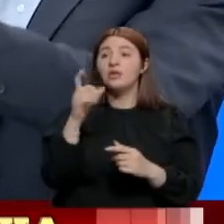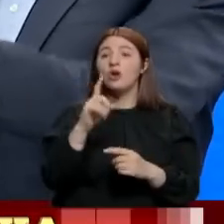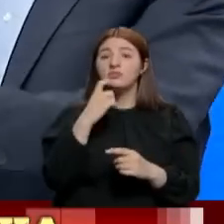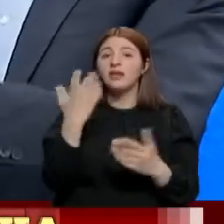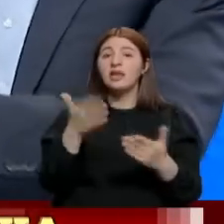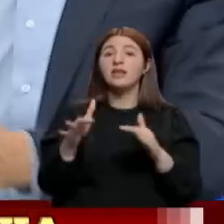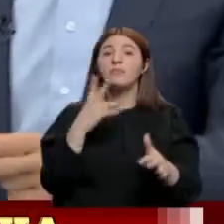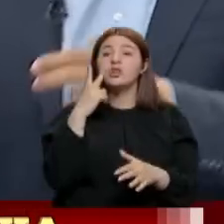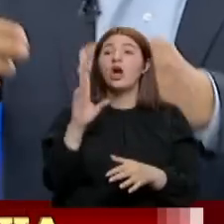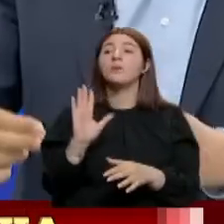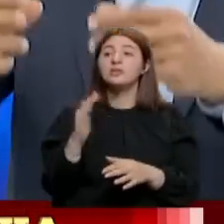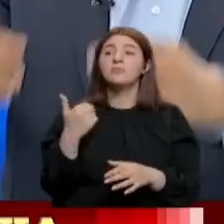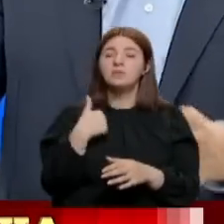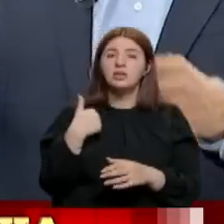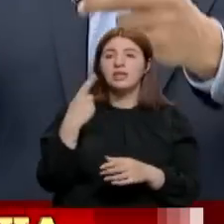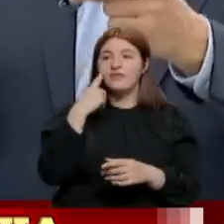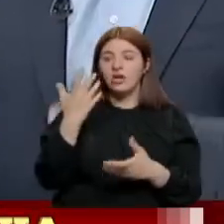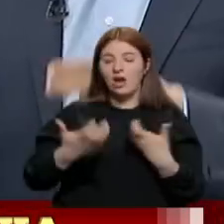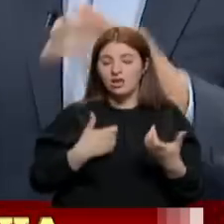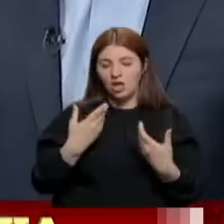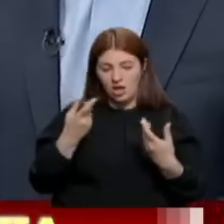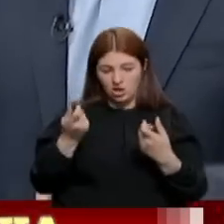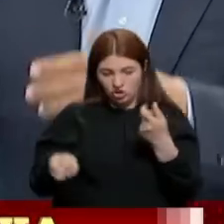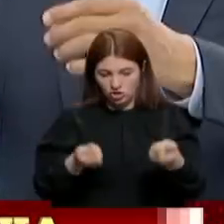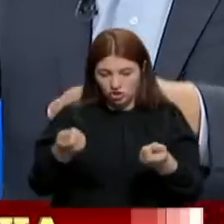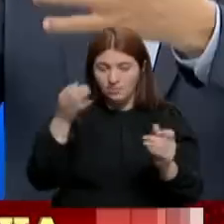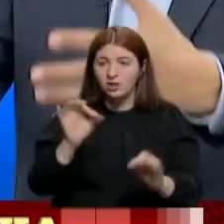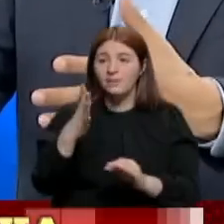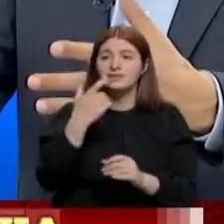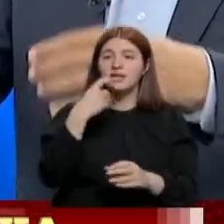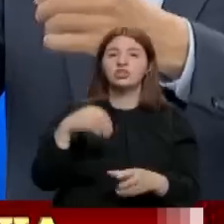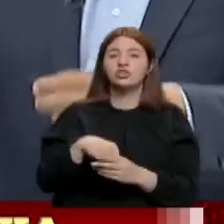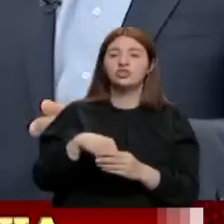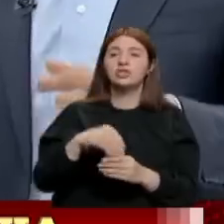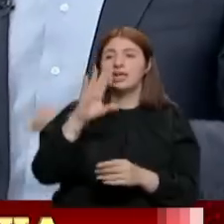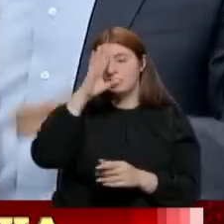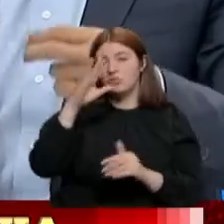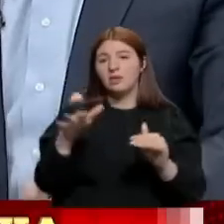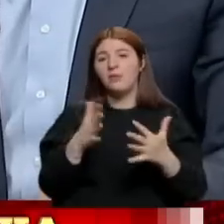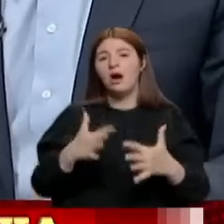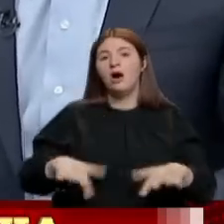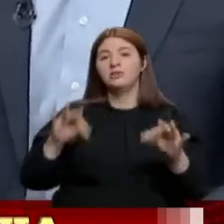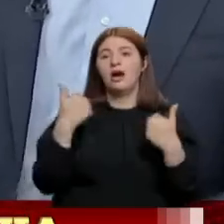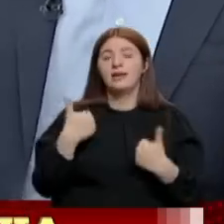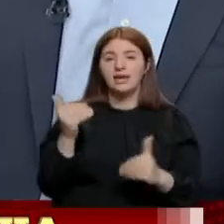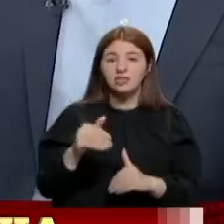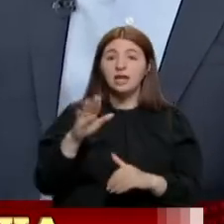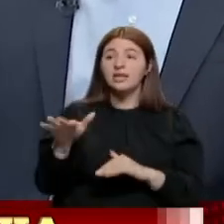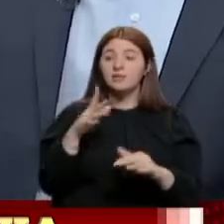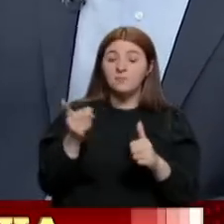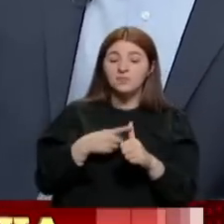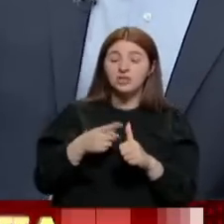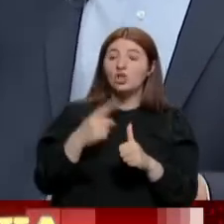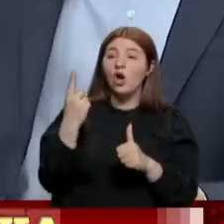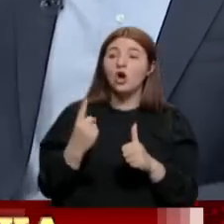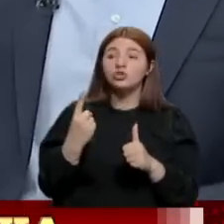yıl daha deprem görmez. Biz de kamu kaynaklarını seferber ederek 5 yıl içinde İstanbul'u depreme hazır hale getiririz. Yani depremde birinci